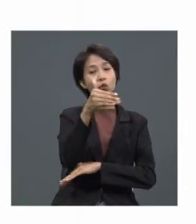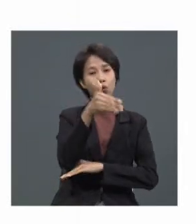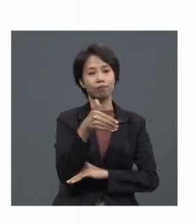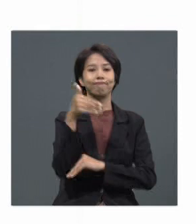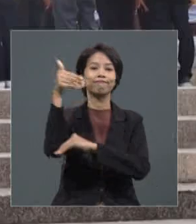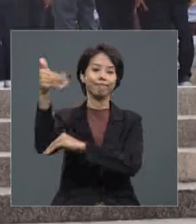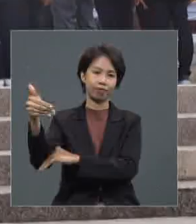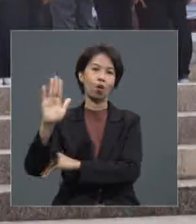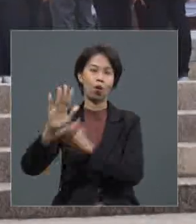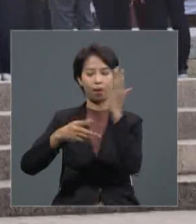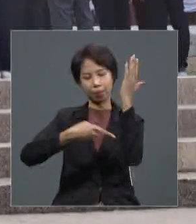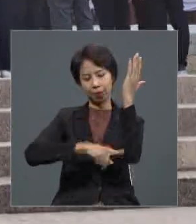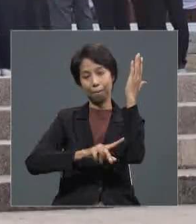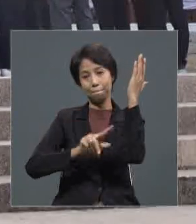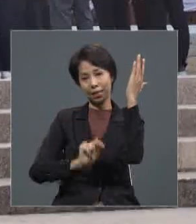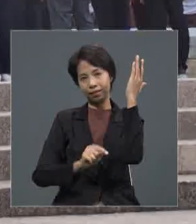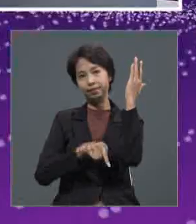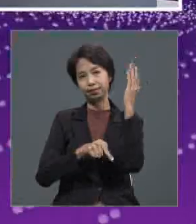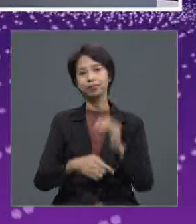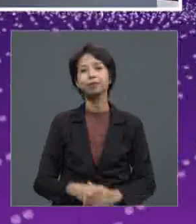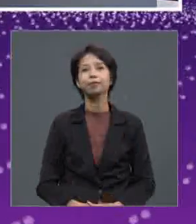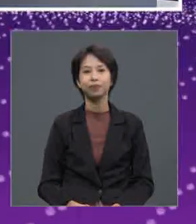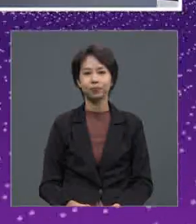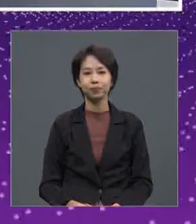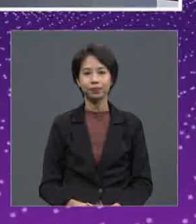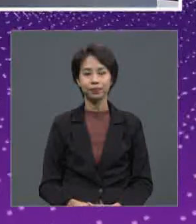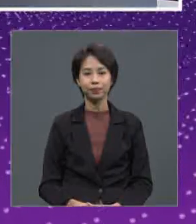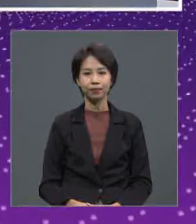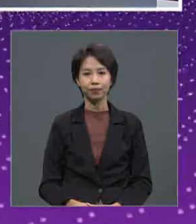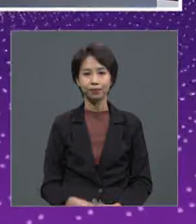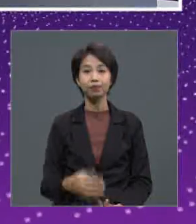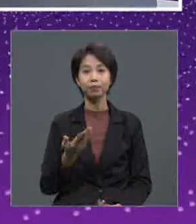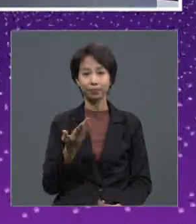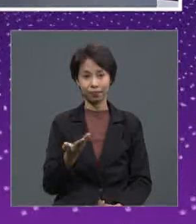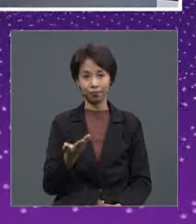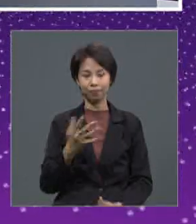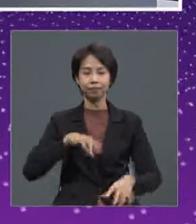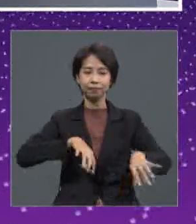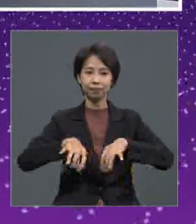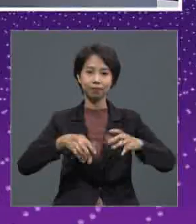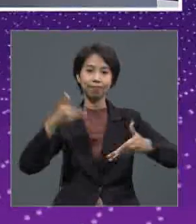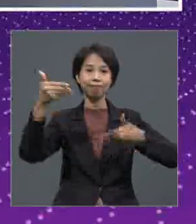ให้กับจังหวัดปัตตานีครับพระบรมฉายาลักษณ์ ไปดูภาพรวมสำหรับการจัดกิจกรรมเฉลิมพระเกียรตินะคะก็มี